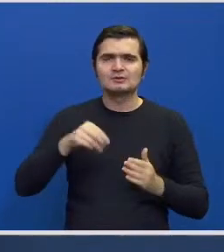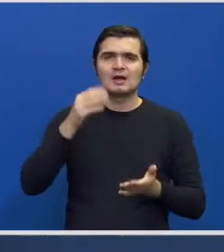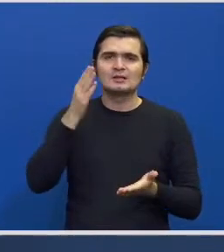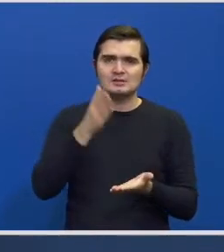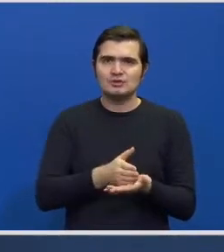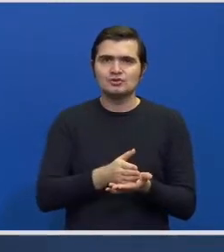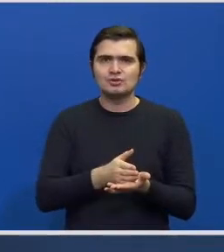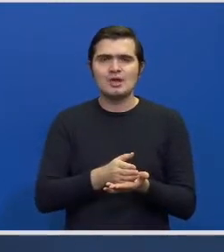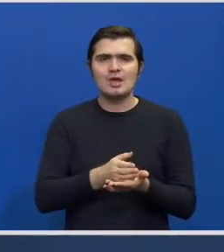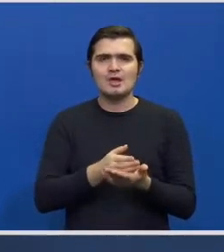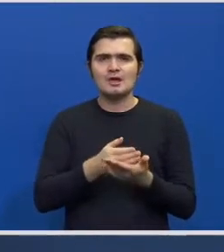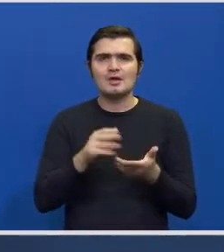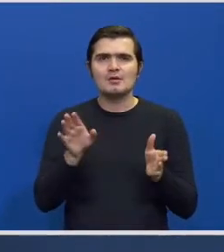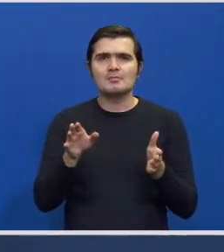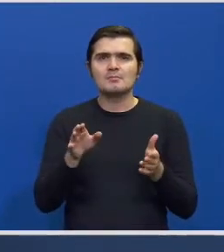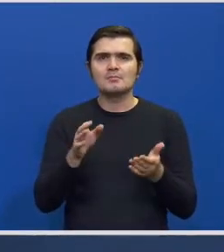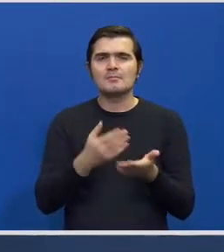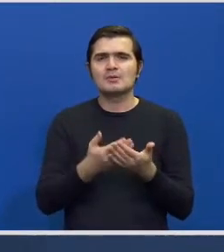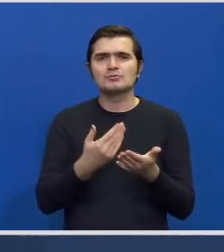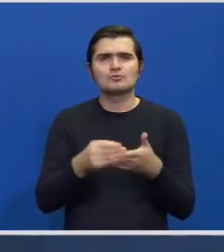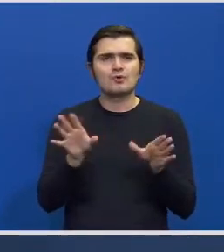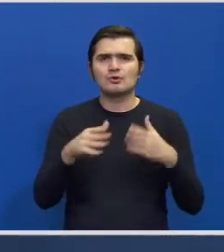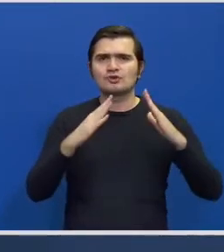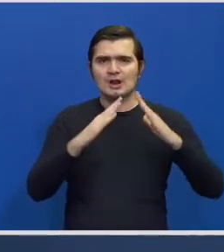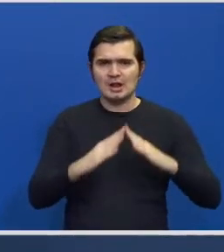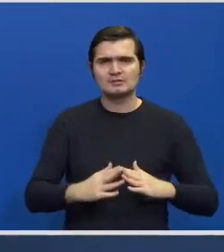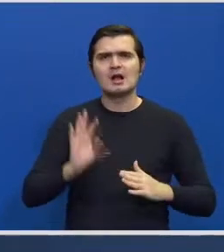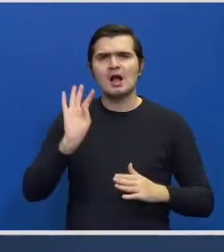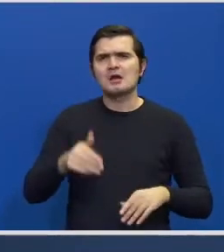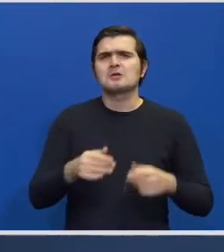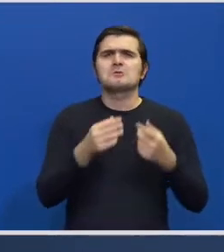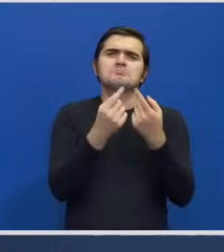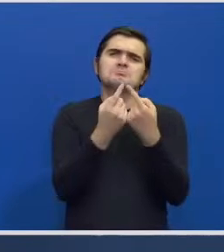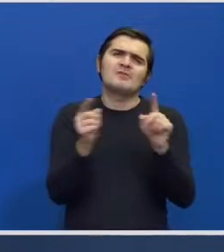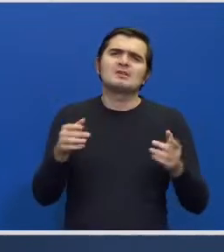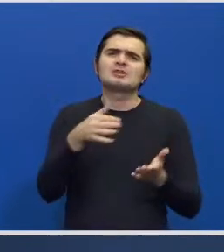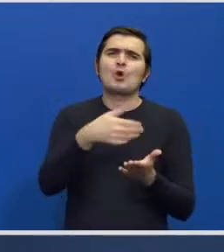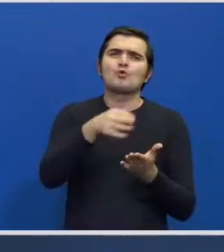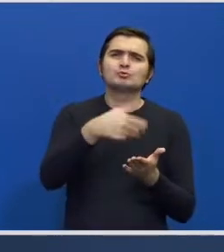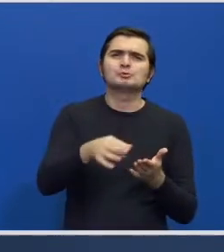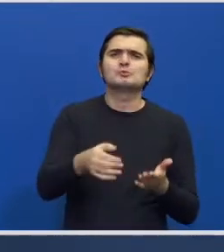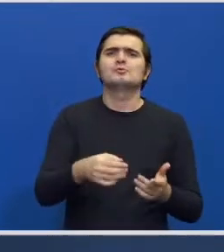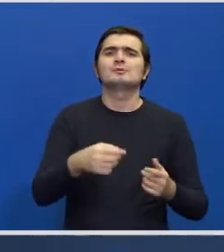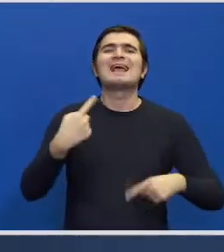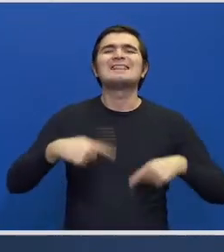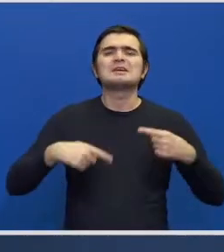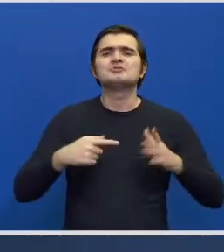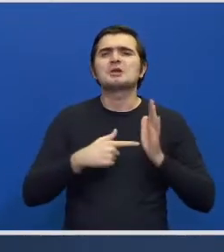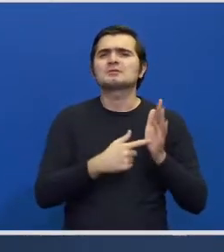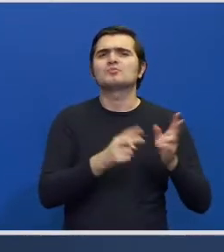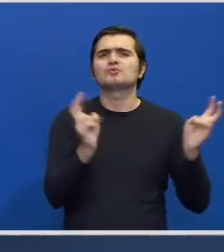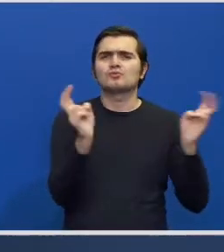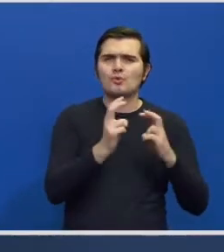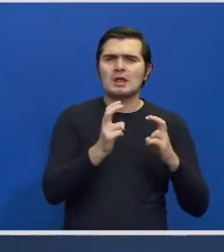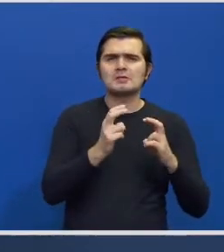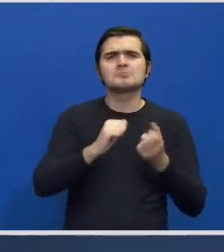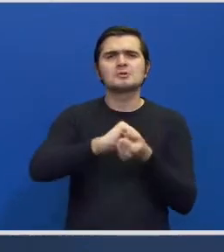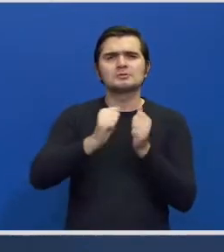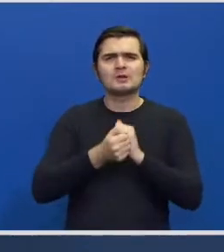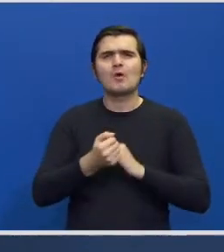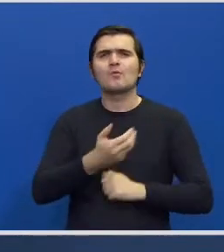care decide beneficiarul orice locuință are mai multe tipuri de consumuri energetice, de